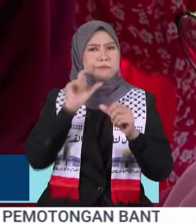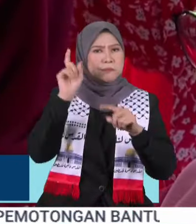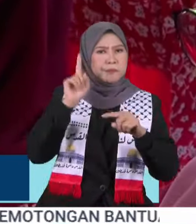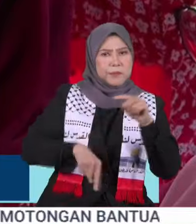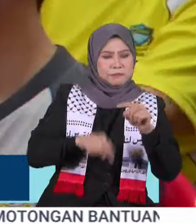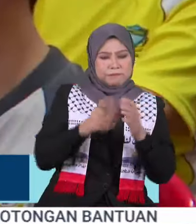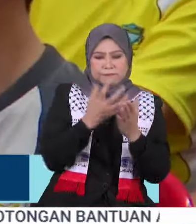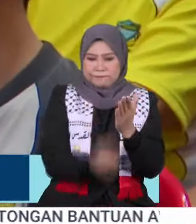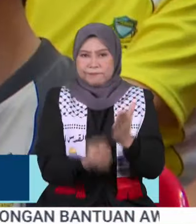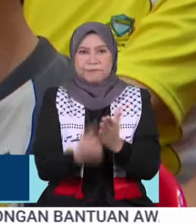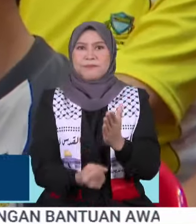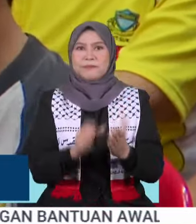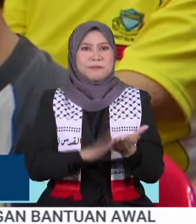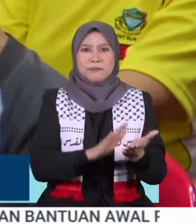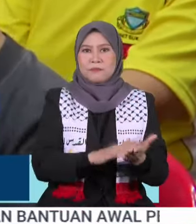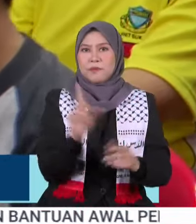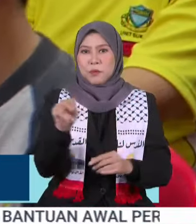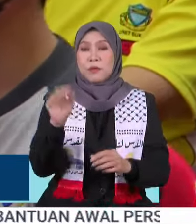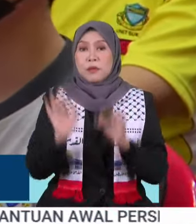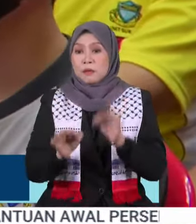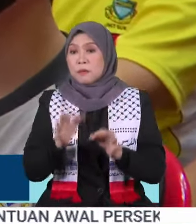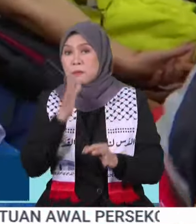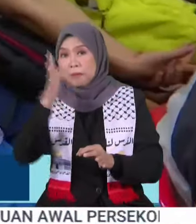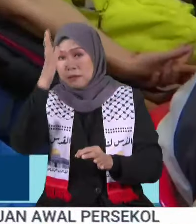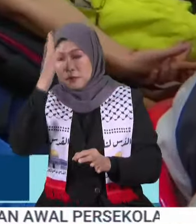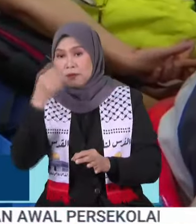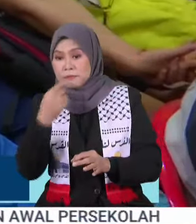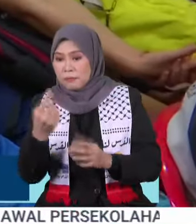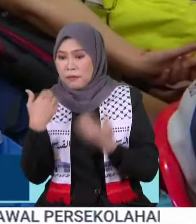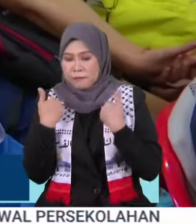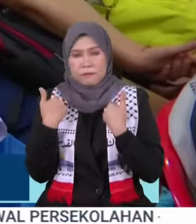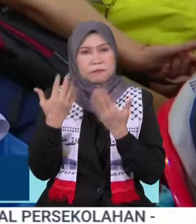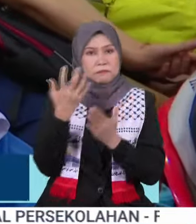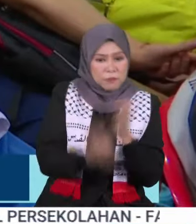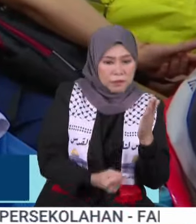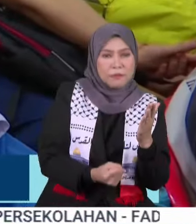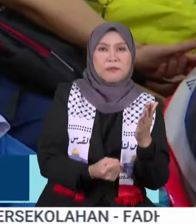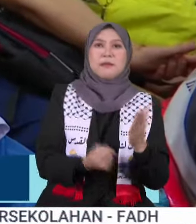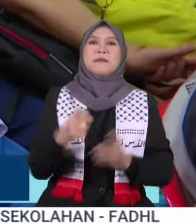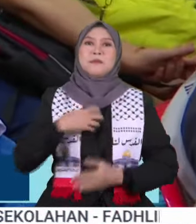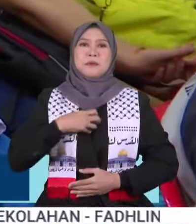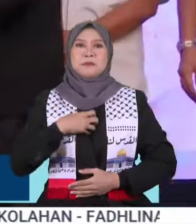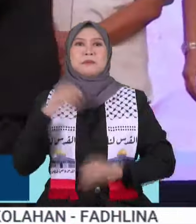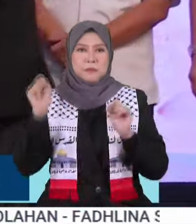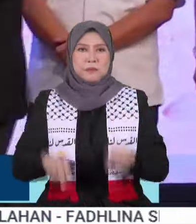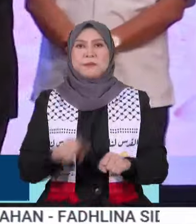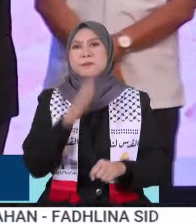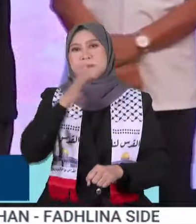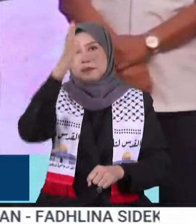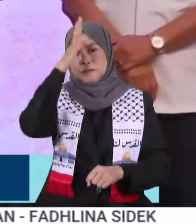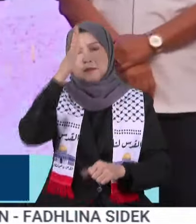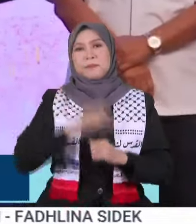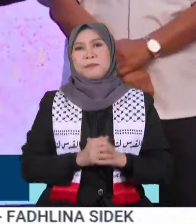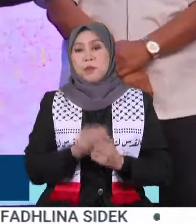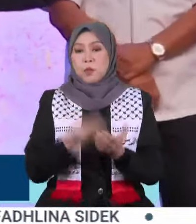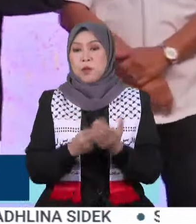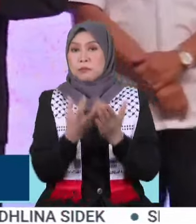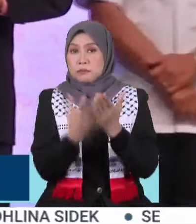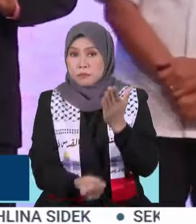peringkat sekolah. Ibu bapa diminta buat aduan jika berlaku pemotongan. Siasatan akan dilaksanakan dan wang yang dipotong